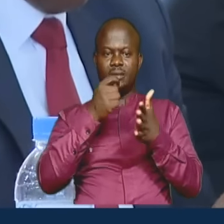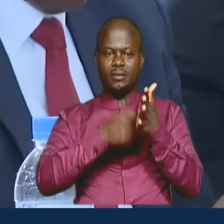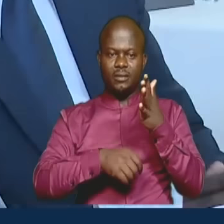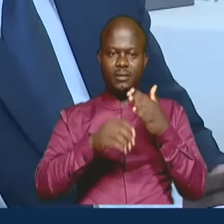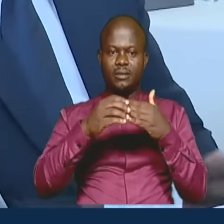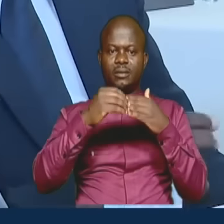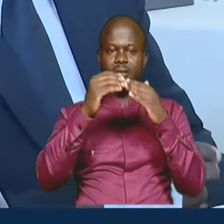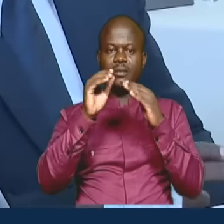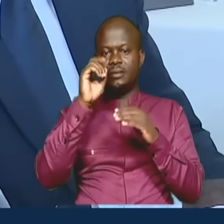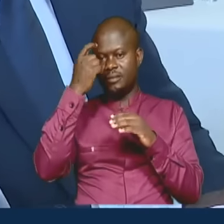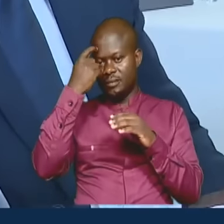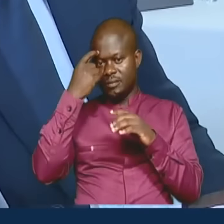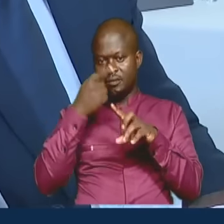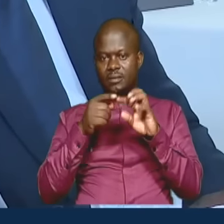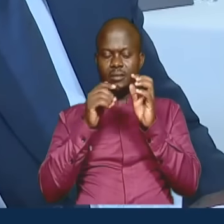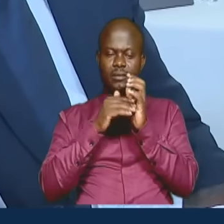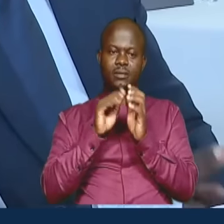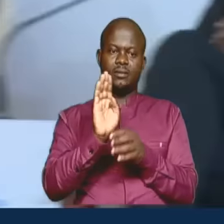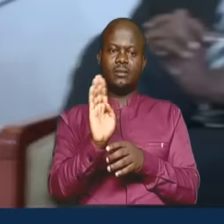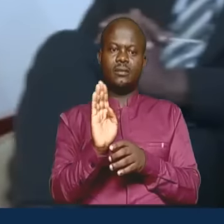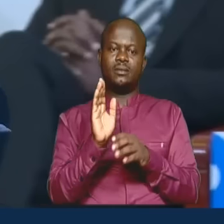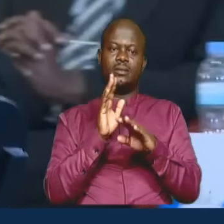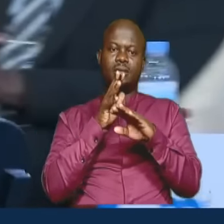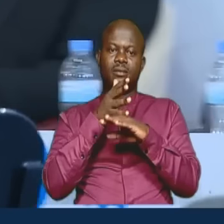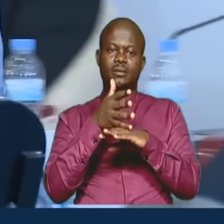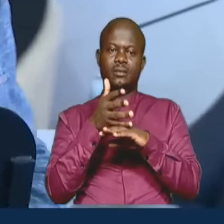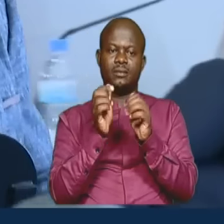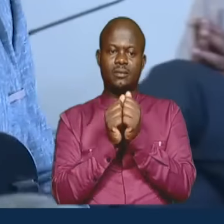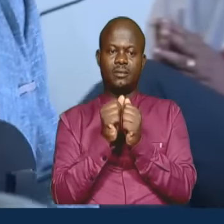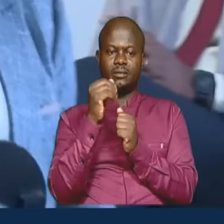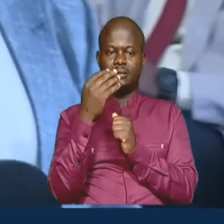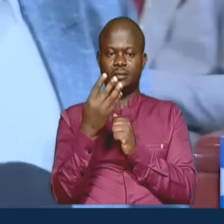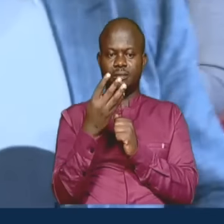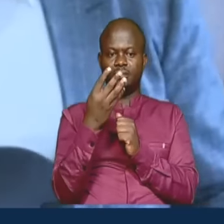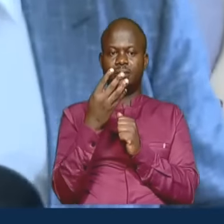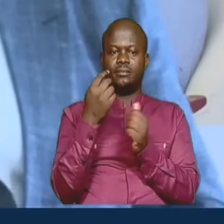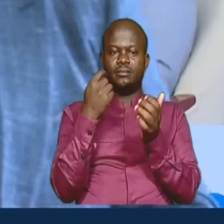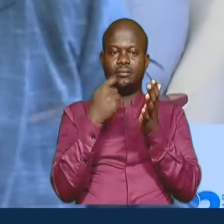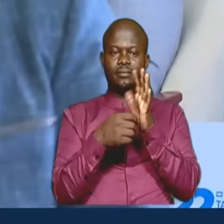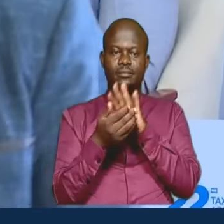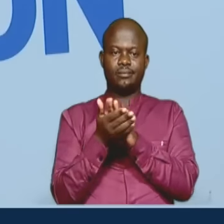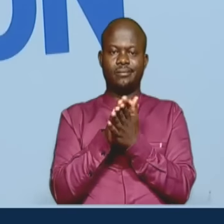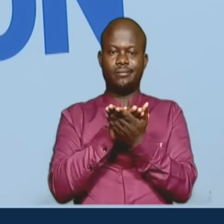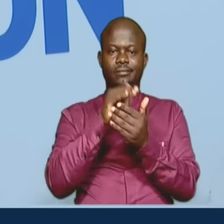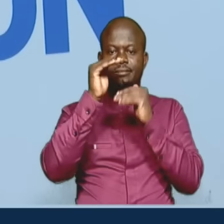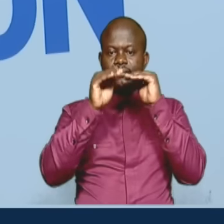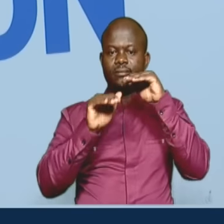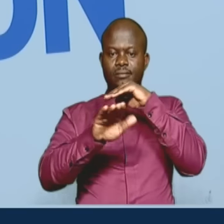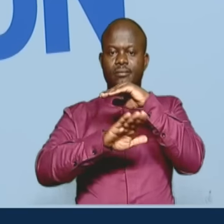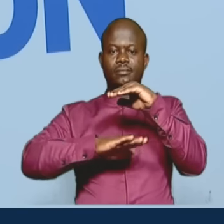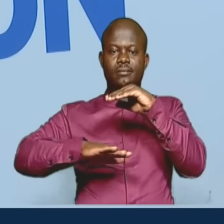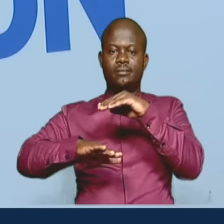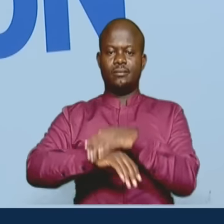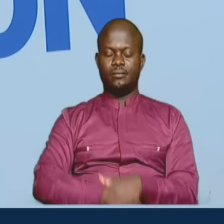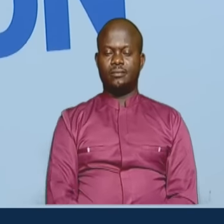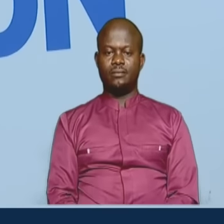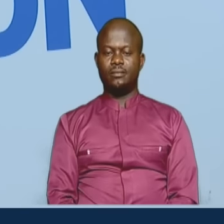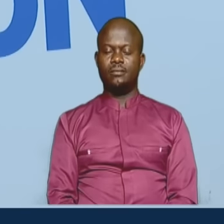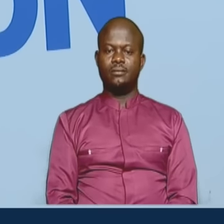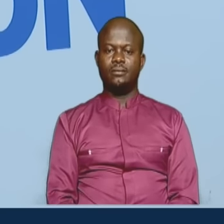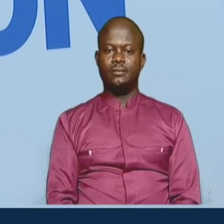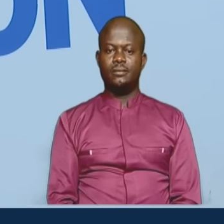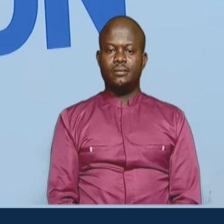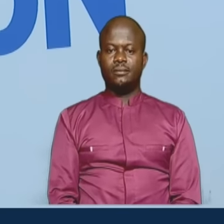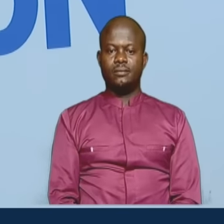bwa leta ndetse na miliyari zikabakaba 14 z'imisoro yeguriwe inzego z'ibanze. Hansin Mutesi mu